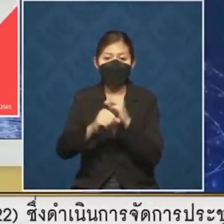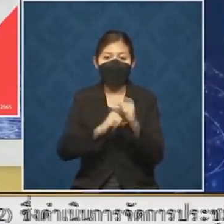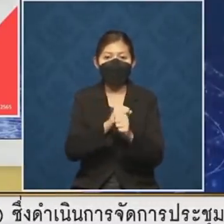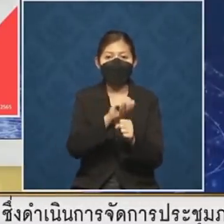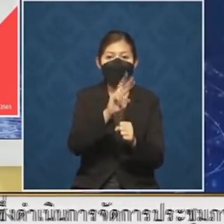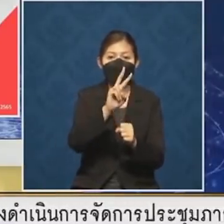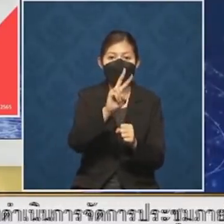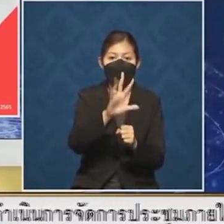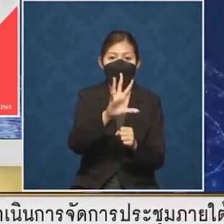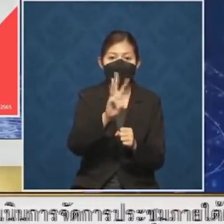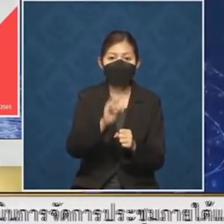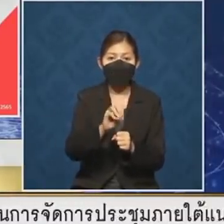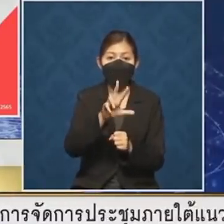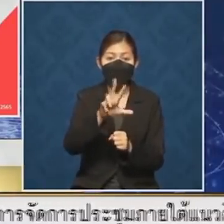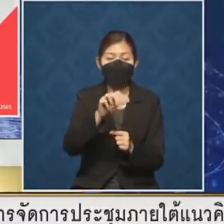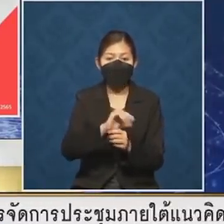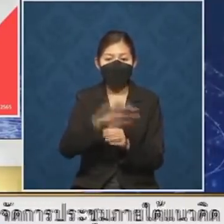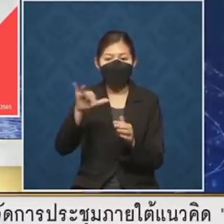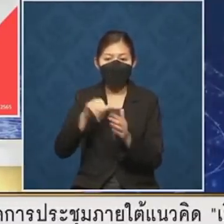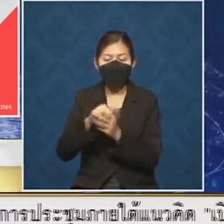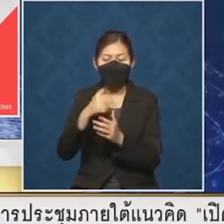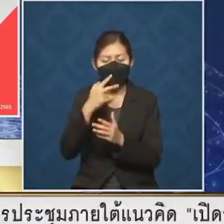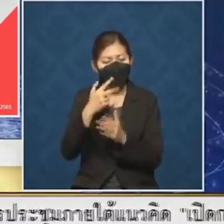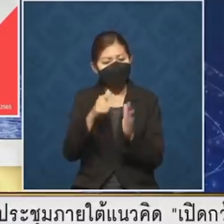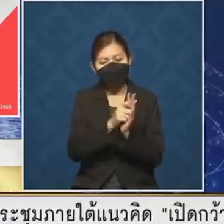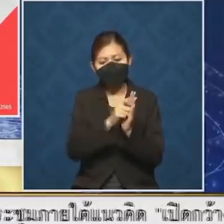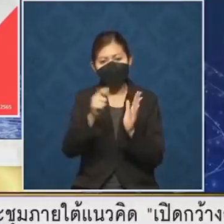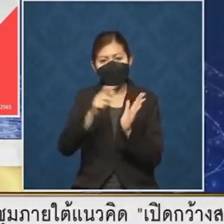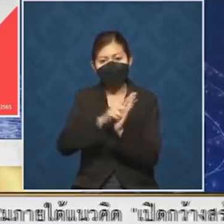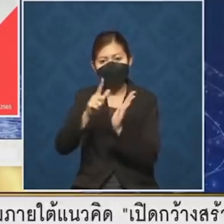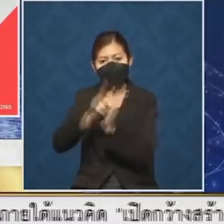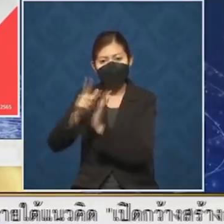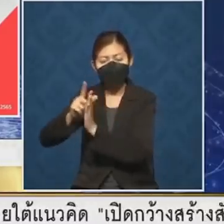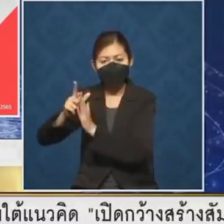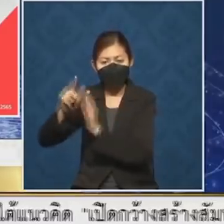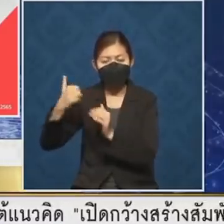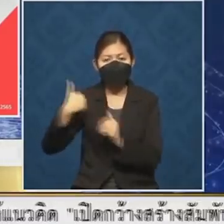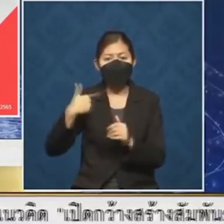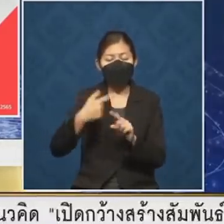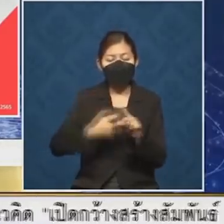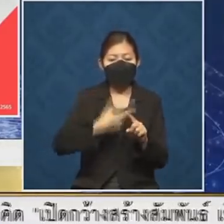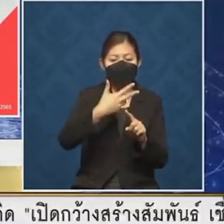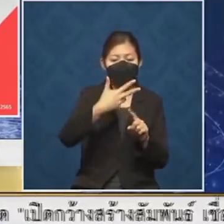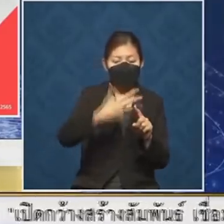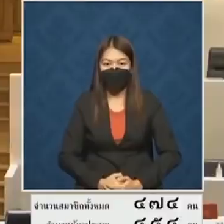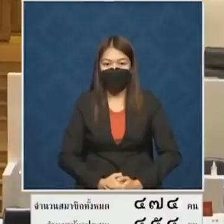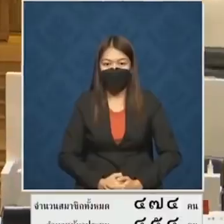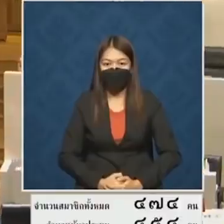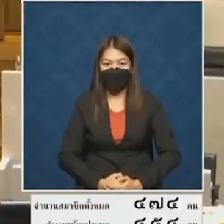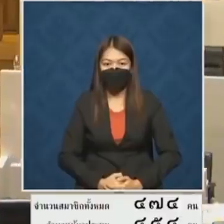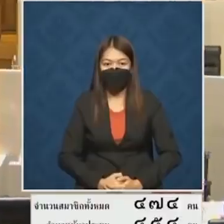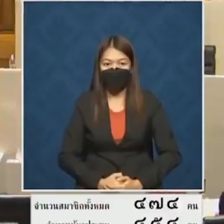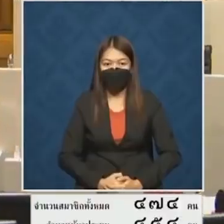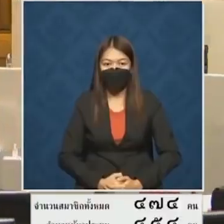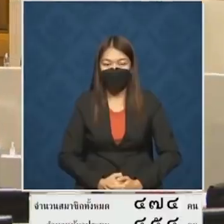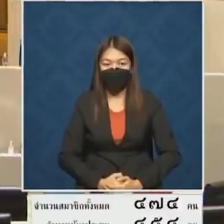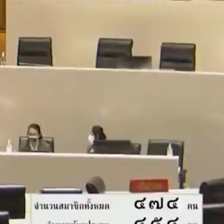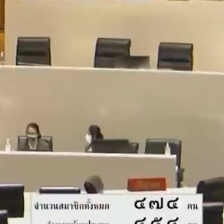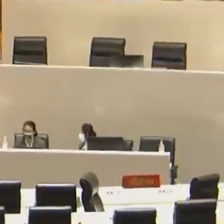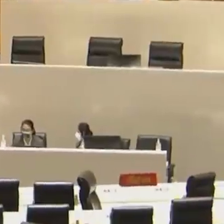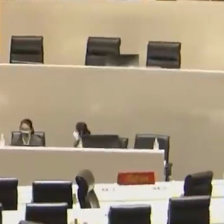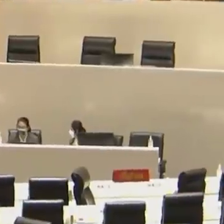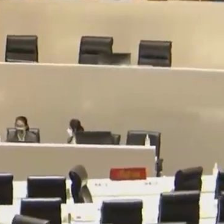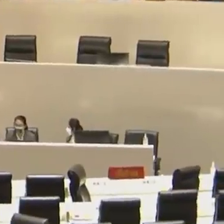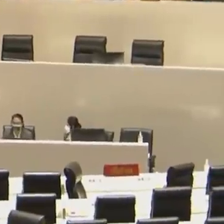ชั่วโมงแล้วนะครับก็มาเริ่มกันใหม่วันนี้ฮะ18กุมภาพันธ์เวลา9โมงเช้านะบรรดาแฟนคลับทั้งหลาย